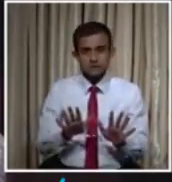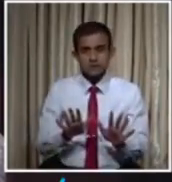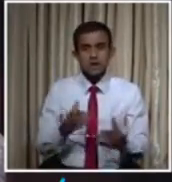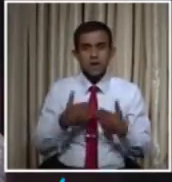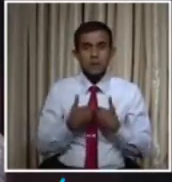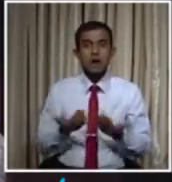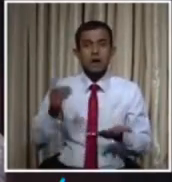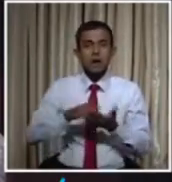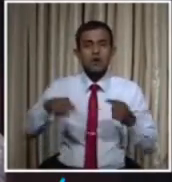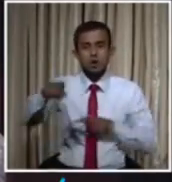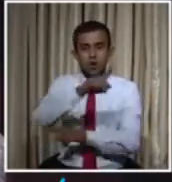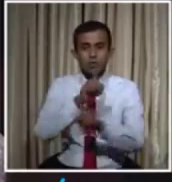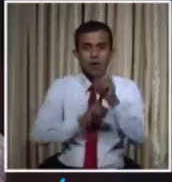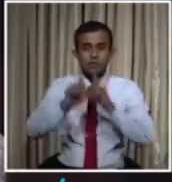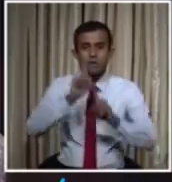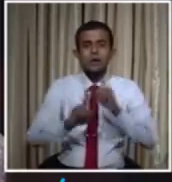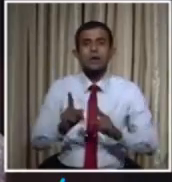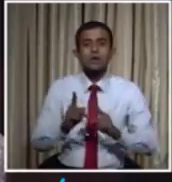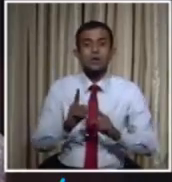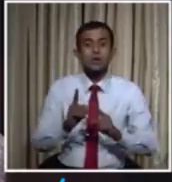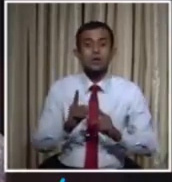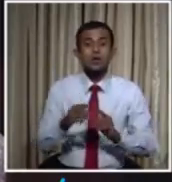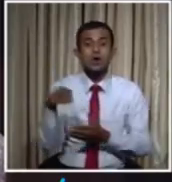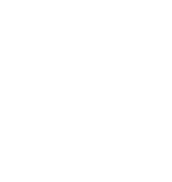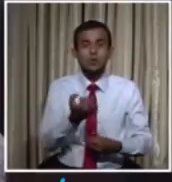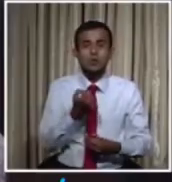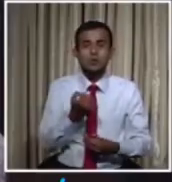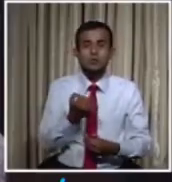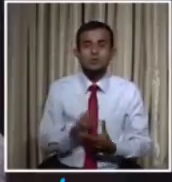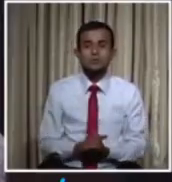නැවත සාකච්ඡා කරන්නට ඕන ලෝන්